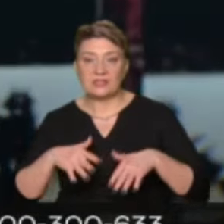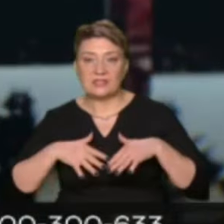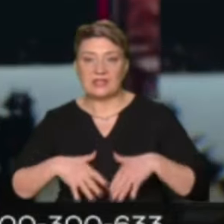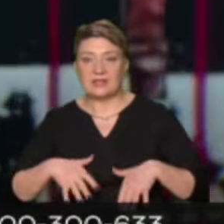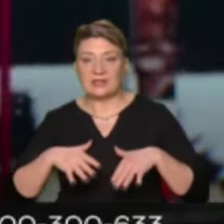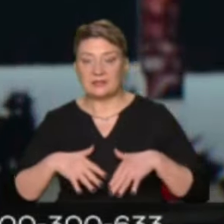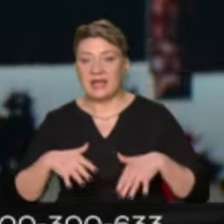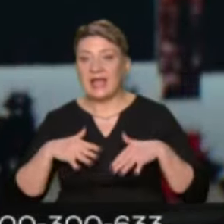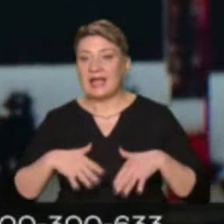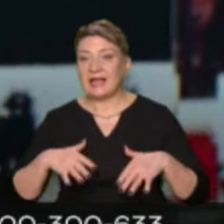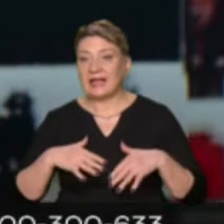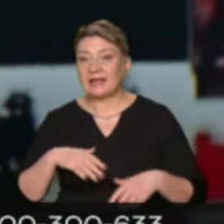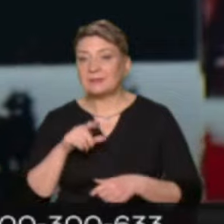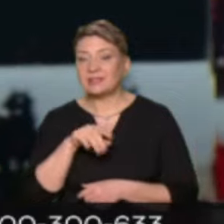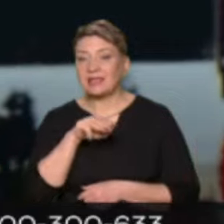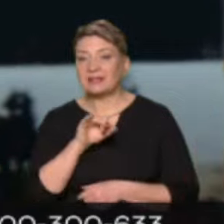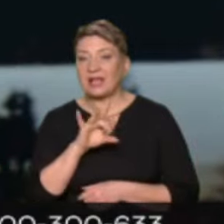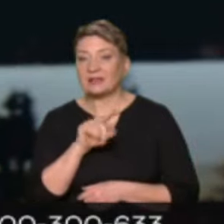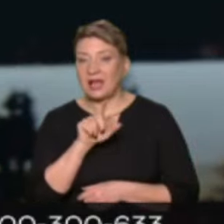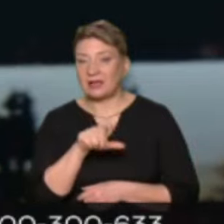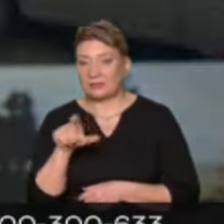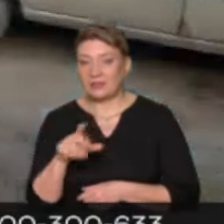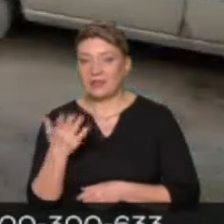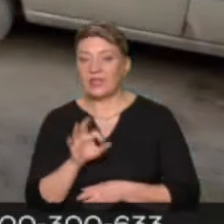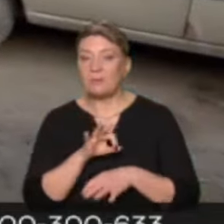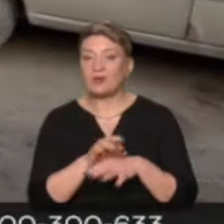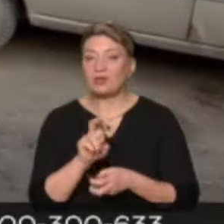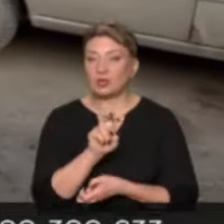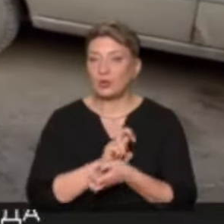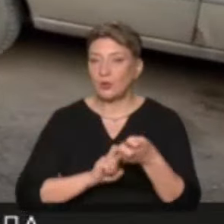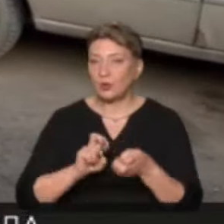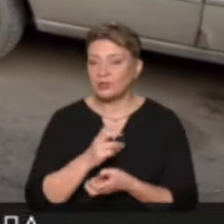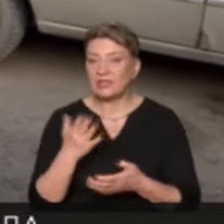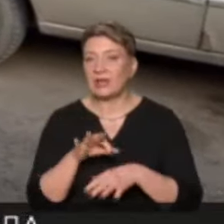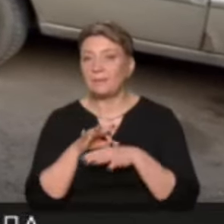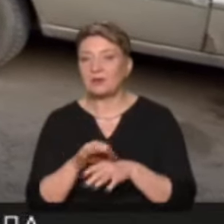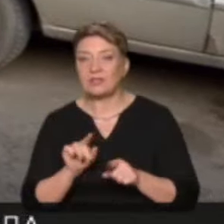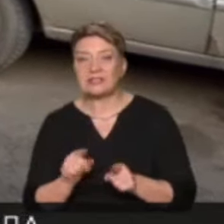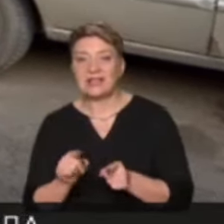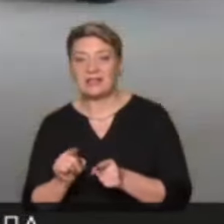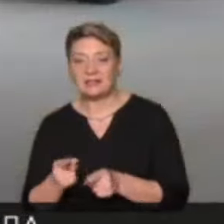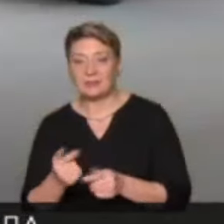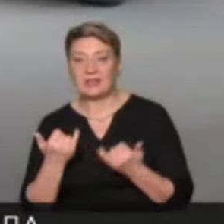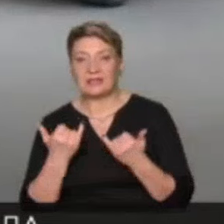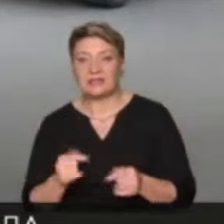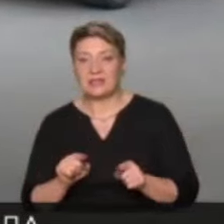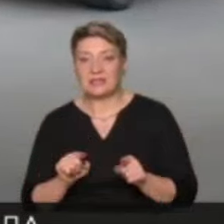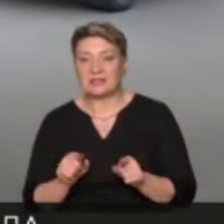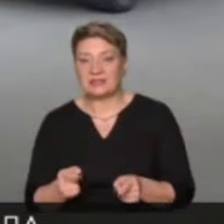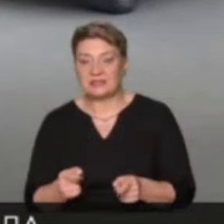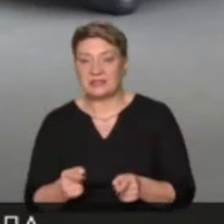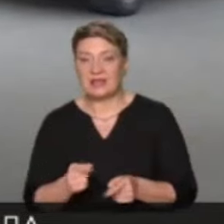кримським татарам, які проводять там обшуки, які проводять затримання. І зараз от затримали імама